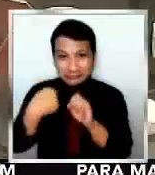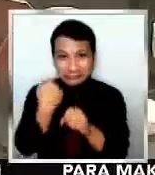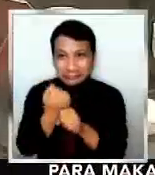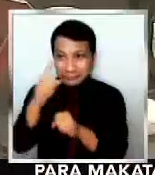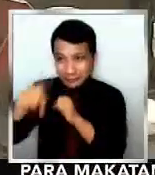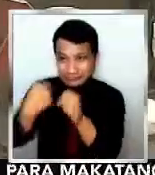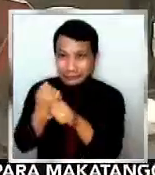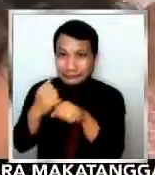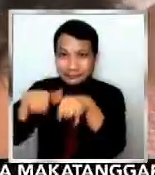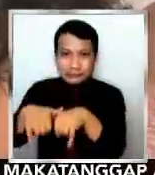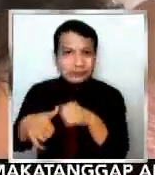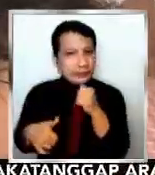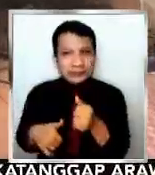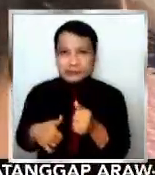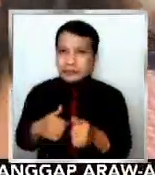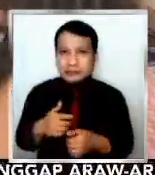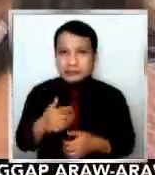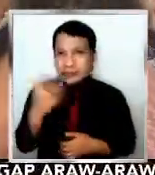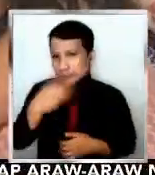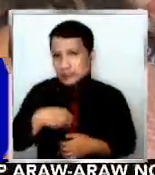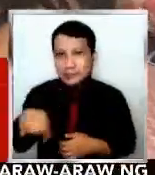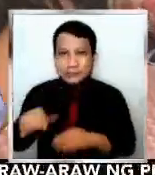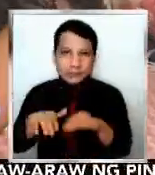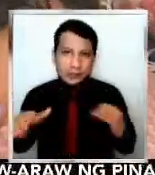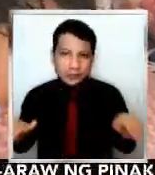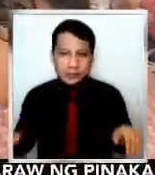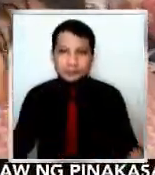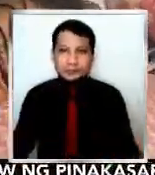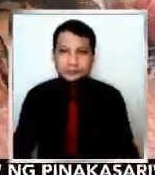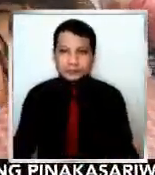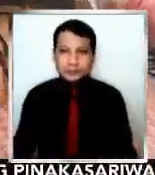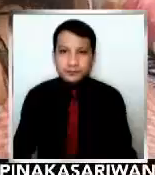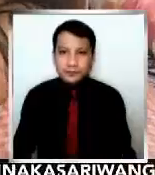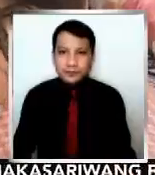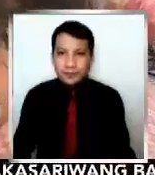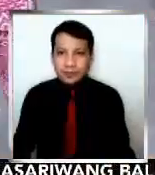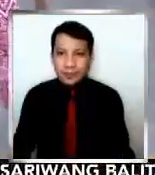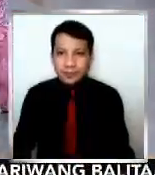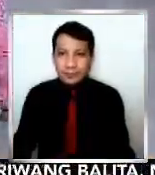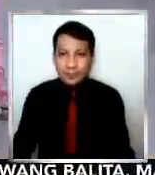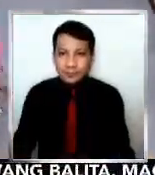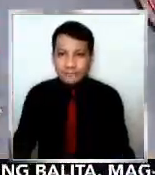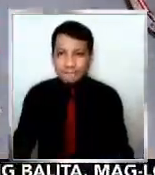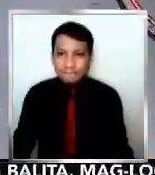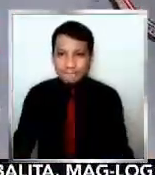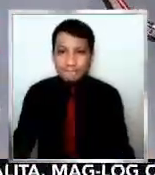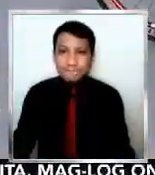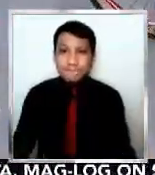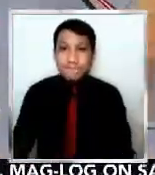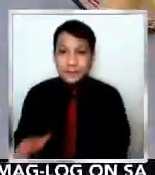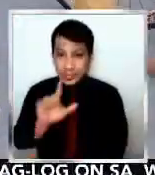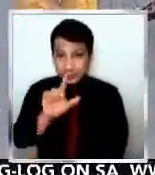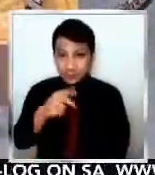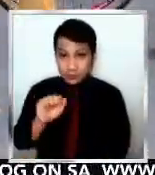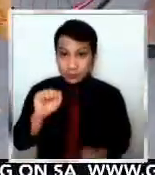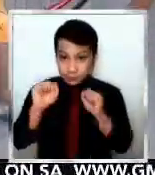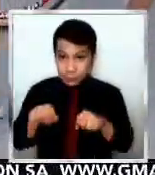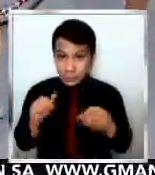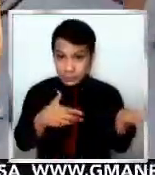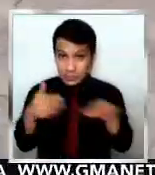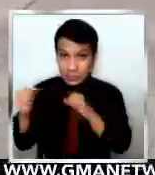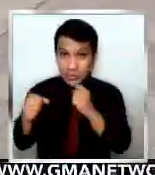okay sa kanilang well-being. Ang mga LGU pwede rin i-adjust ang edad ng mga batang papayagan sa labas kung pakiramdam nilang hindi akma